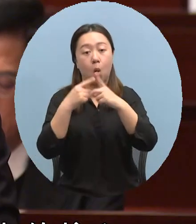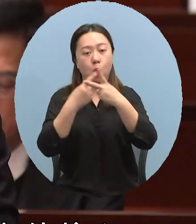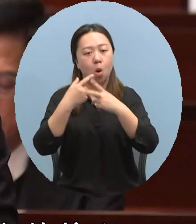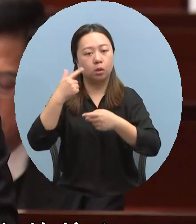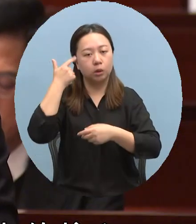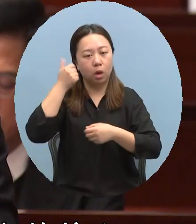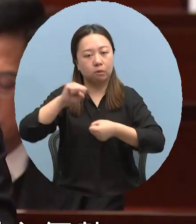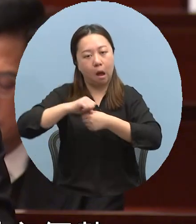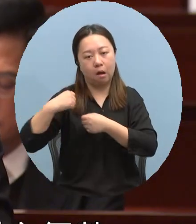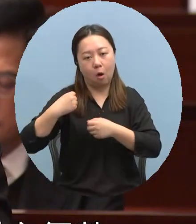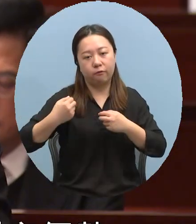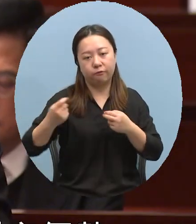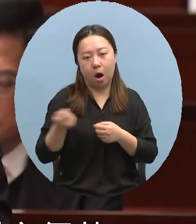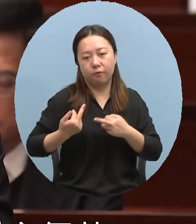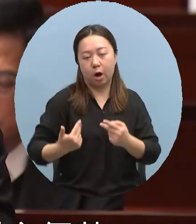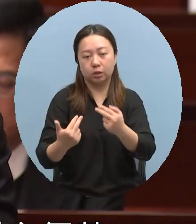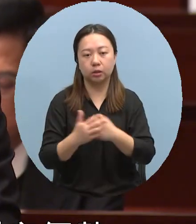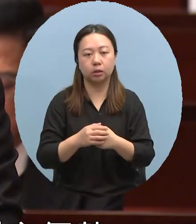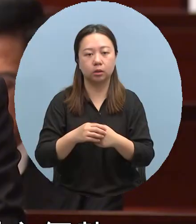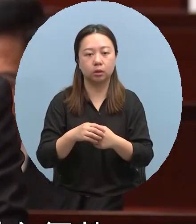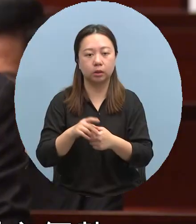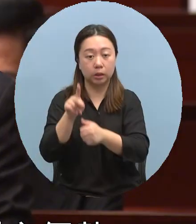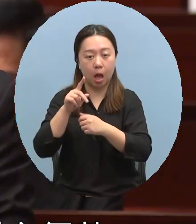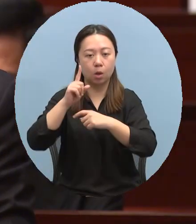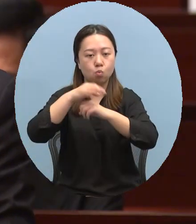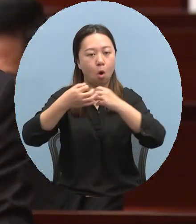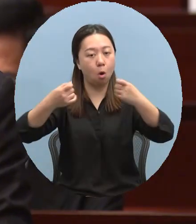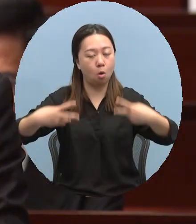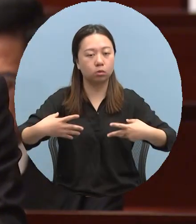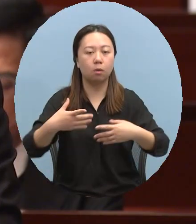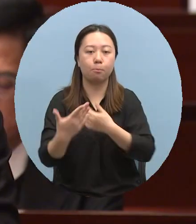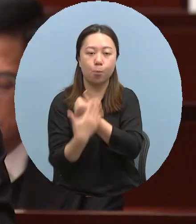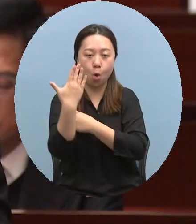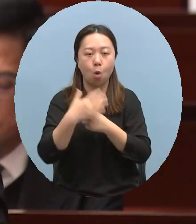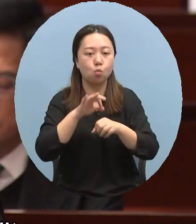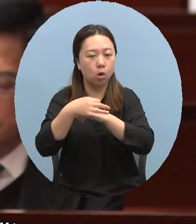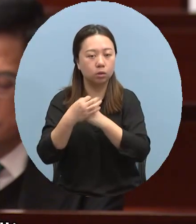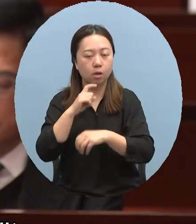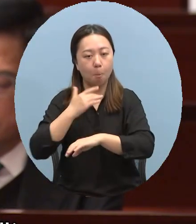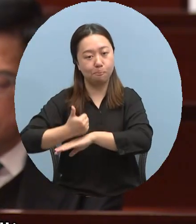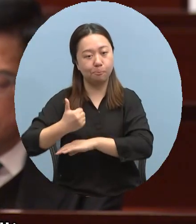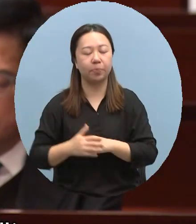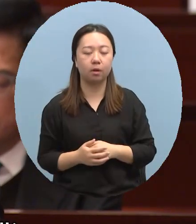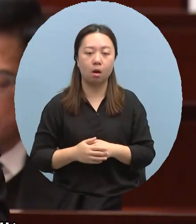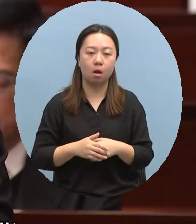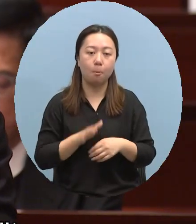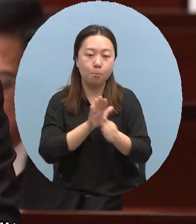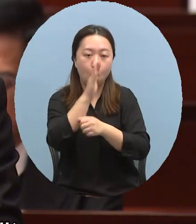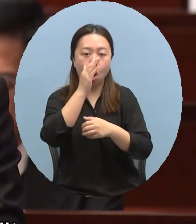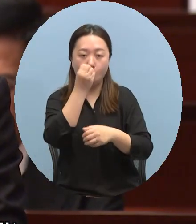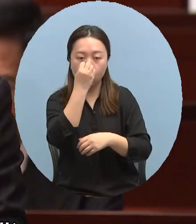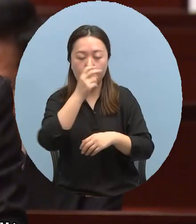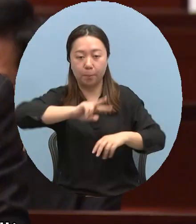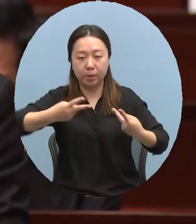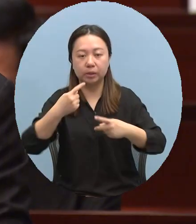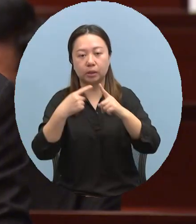生產力嘅核心。我哋會善用一國兩制嘅制度優勢同埋國際化嘅特點，讓香港成為人工智